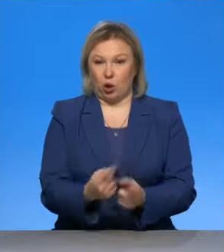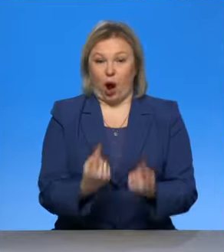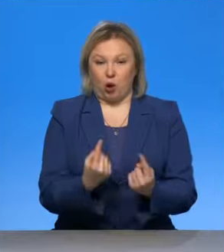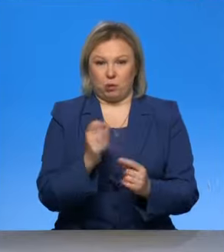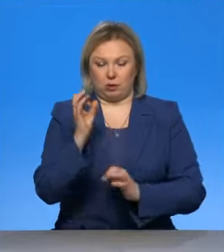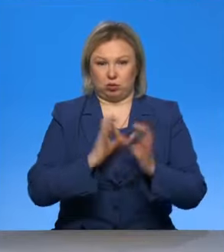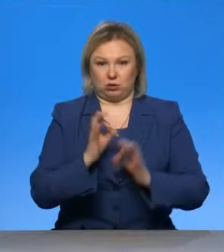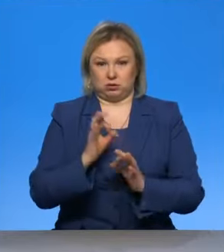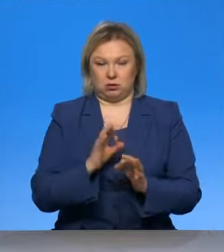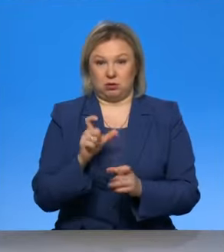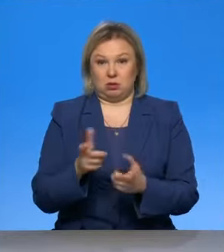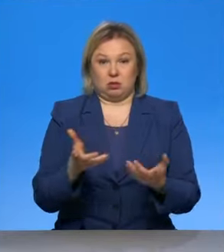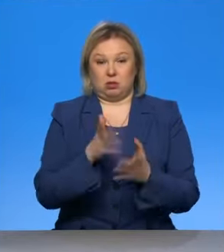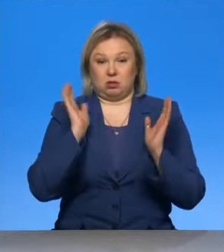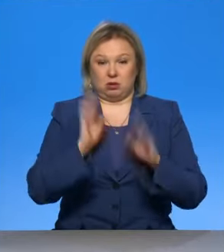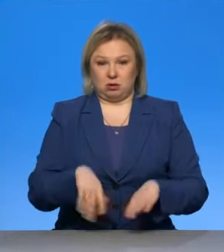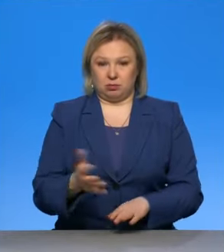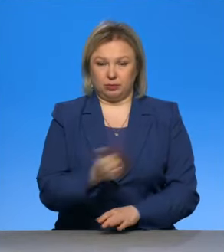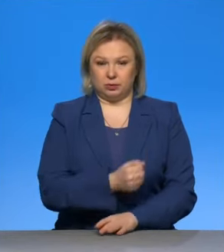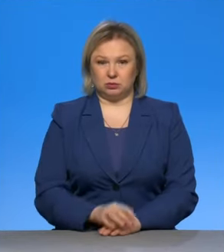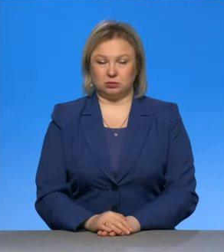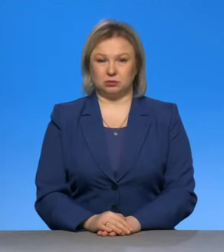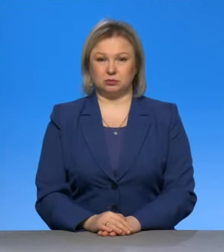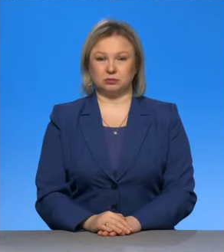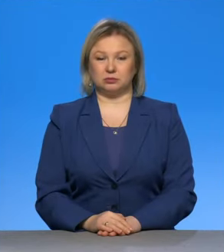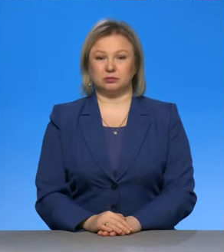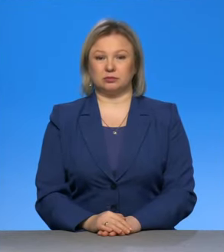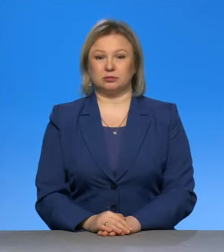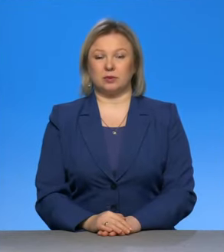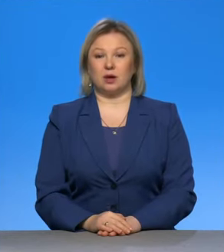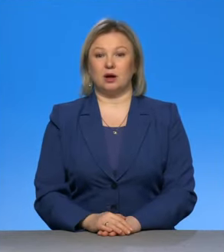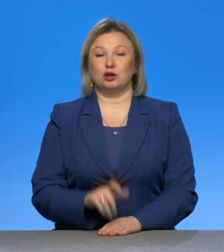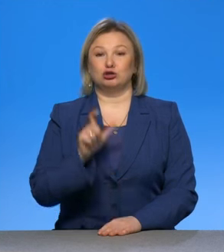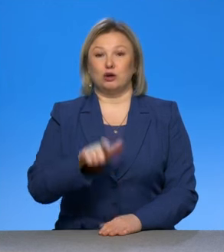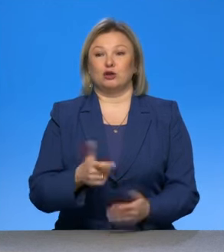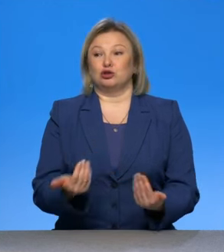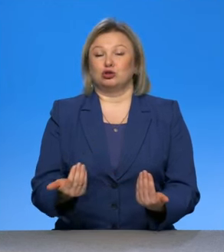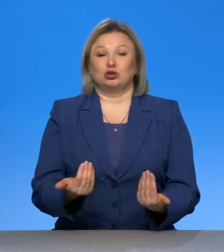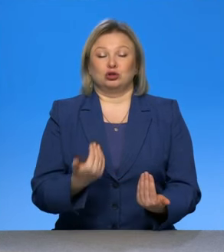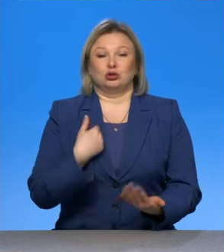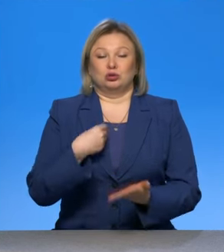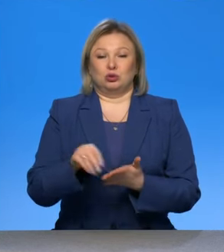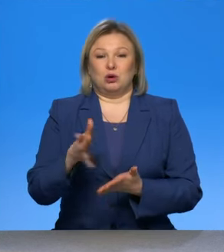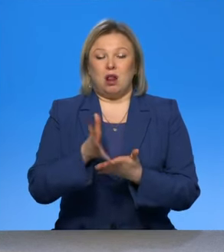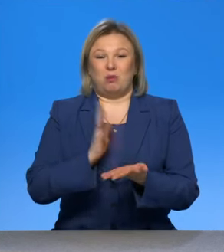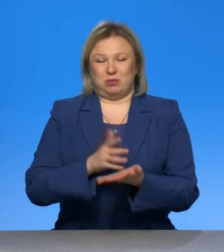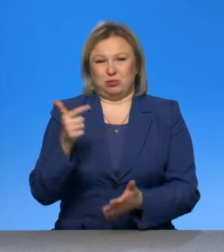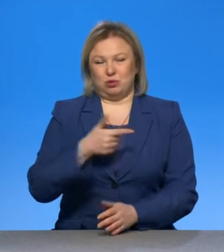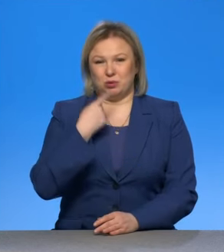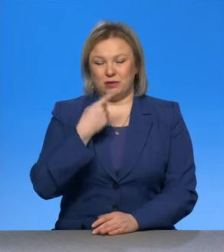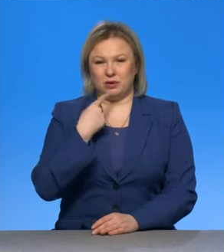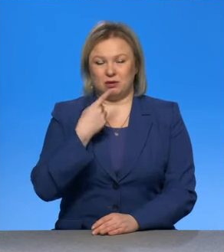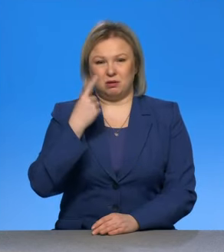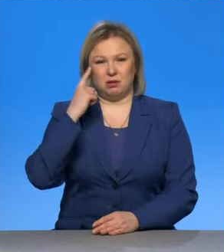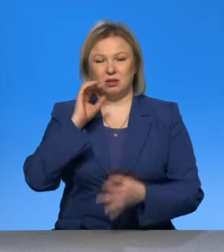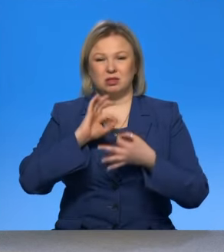И получается такая история, что человек, которому сейчас хочется купить там, хлеба, который ну, не продумал, что